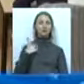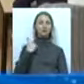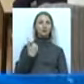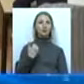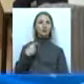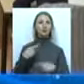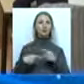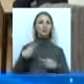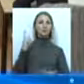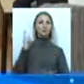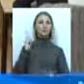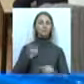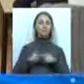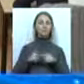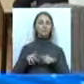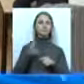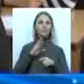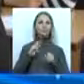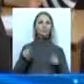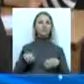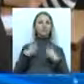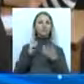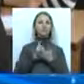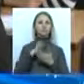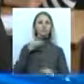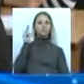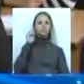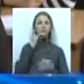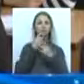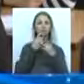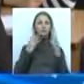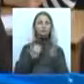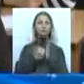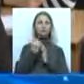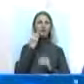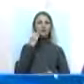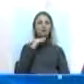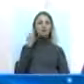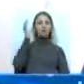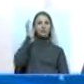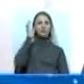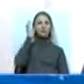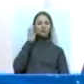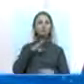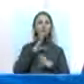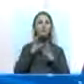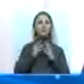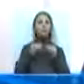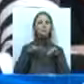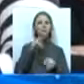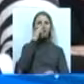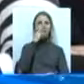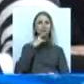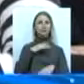Рухани жаңғыру тұтас қоғамның толысуын, білім мен мәдениеттің озық үлгілерін игеруін талап етеді. Бұл баршаға ортақ іс. Демек, еліміздің дамуына немқұрайлы